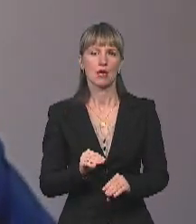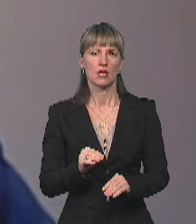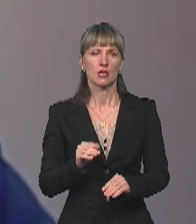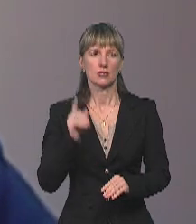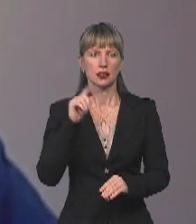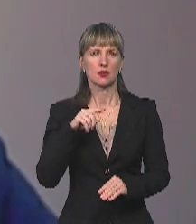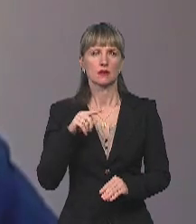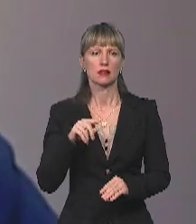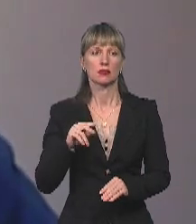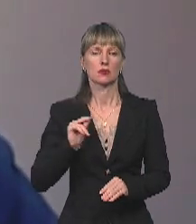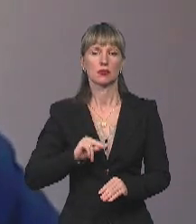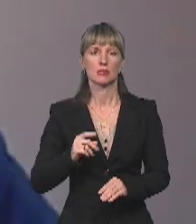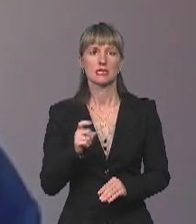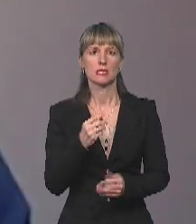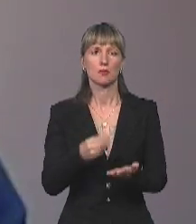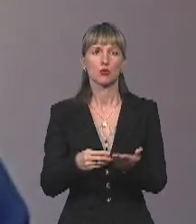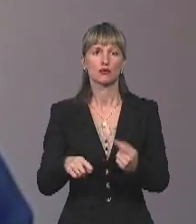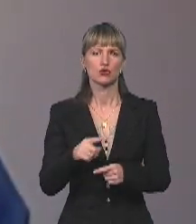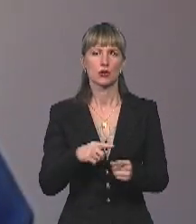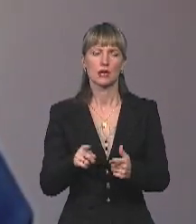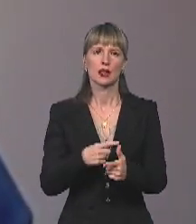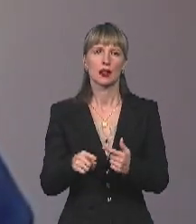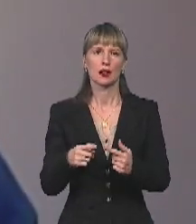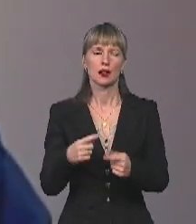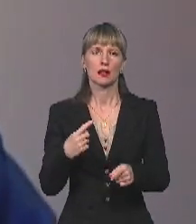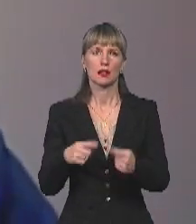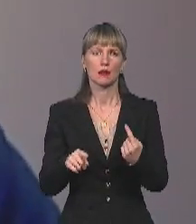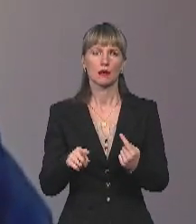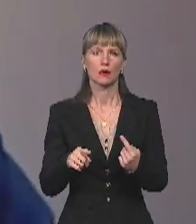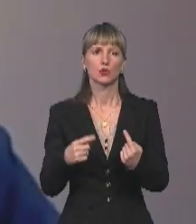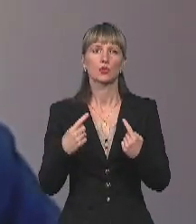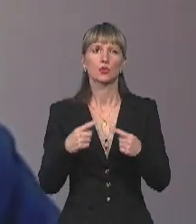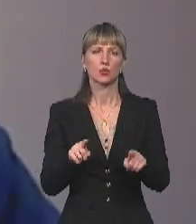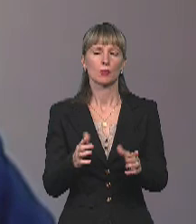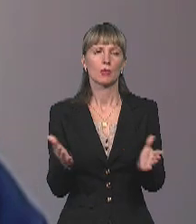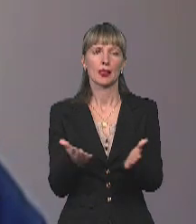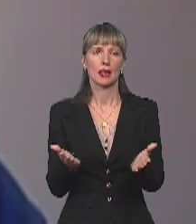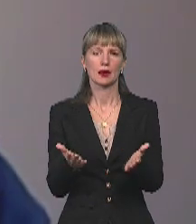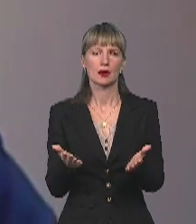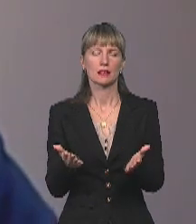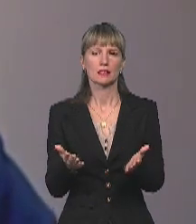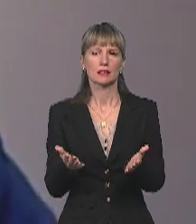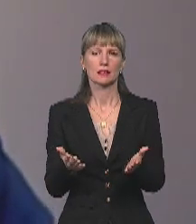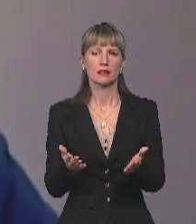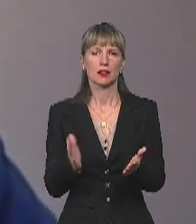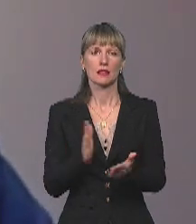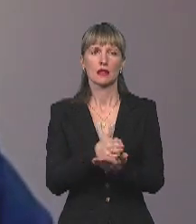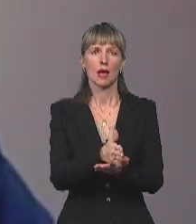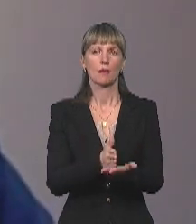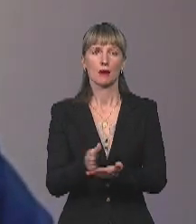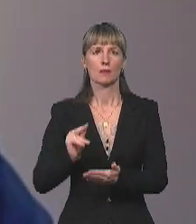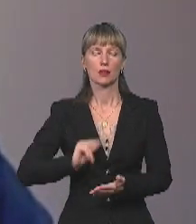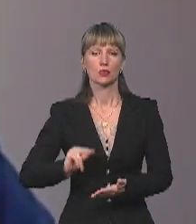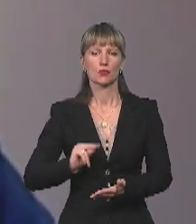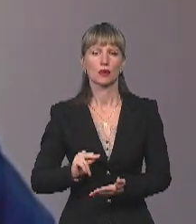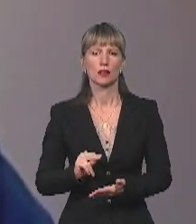або вміння працювати з бюджетом, або навпаки, вміння там, з іншими якимись напрямками працювати.